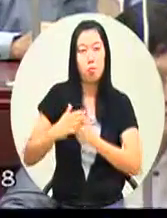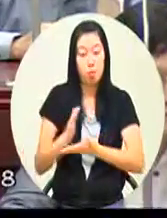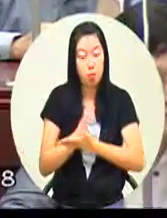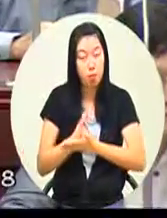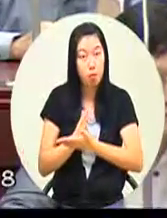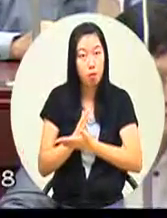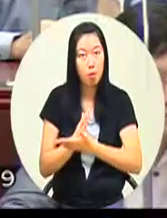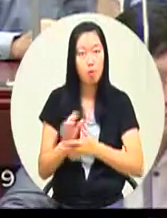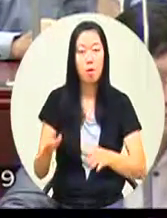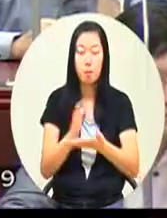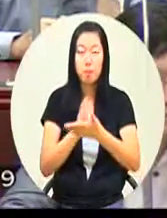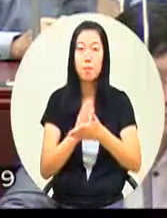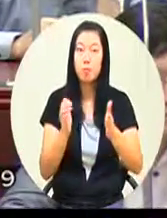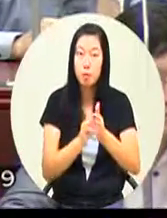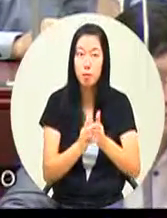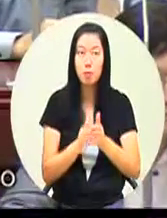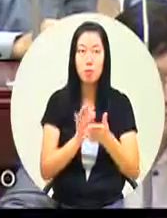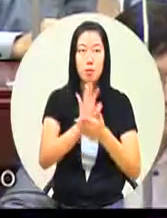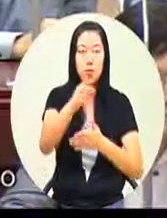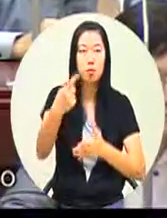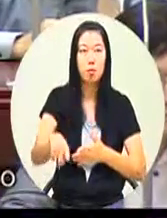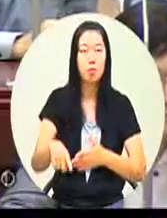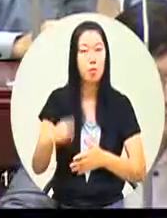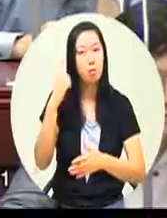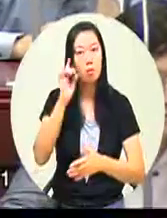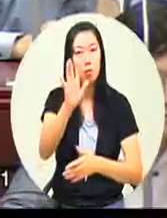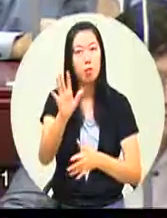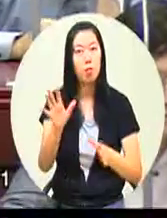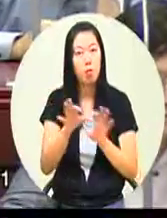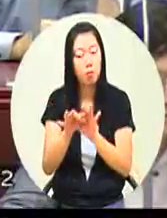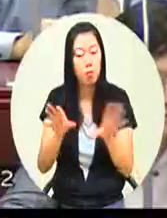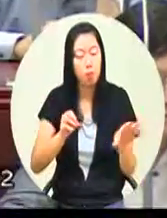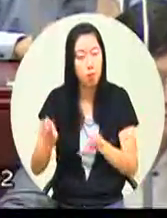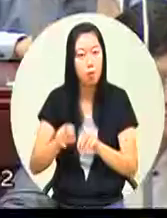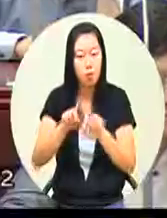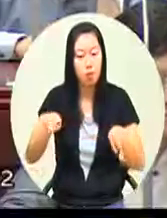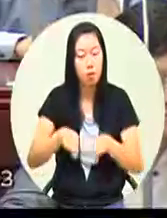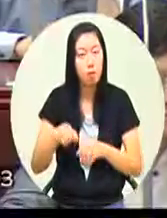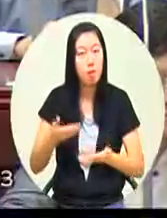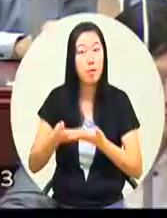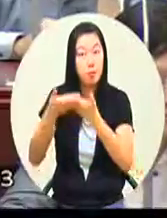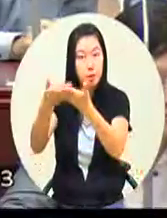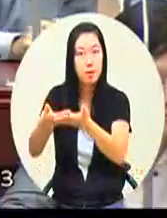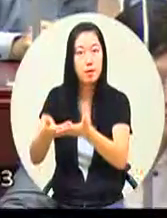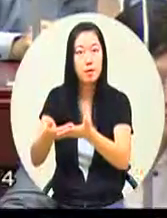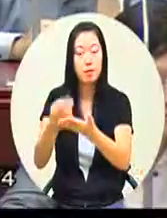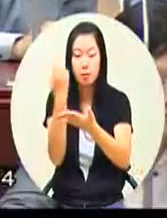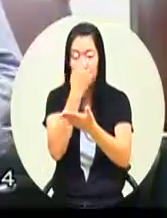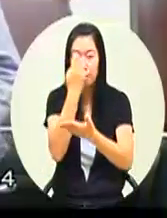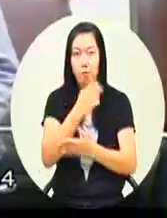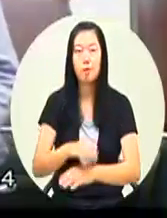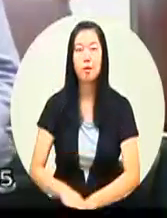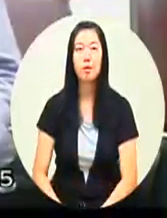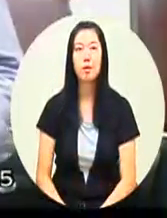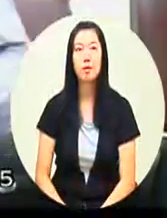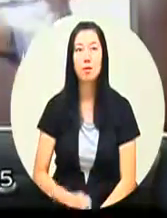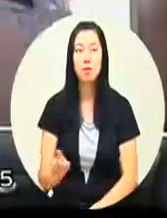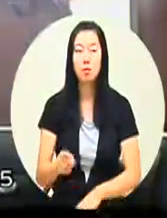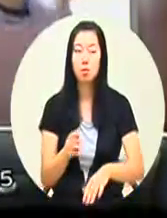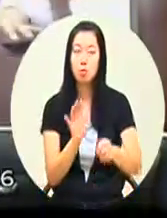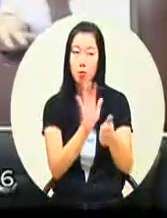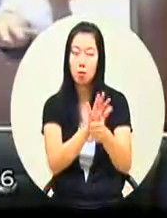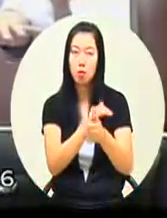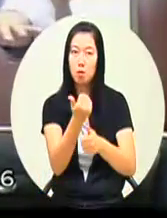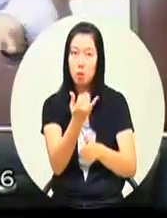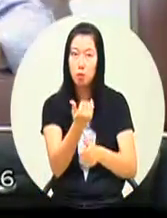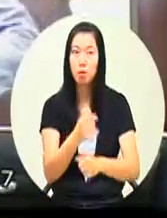评估之后如果说我们会把相关资料到时候我会送一份， 就说还是会在积极在做嘛，如果效果很好的话，只要 浮